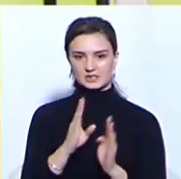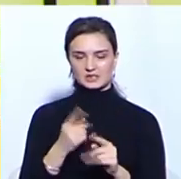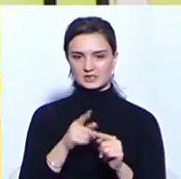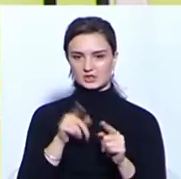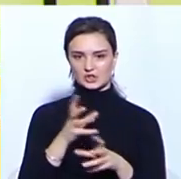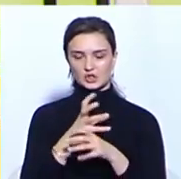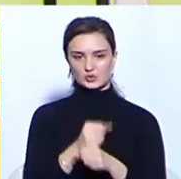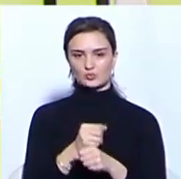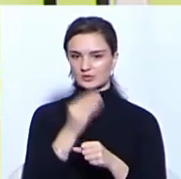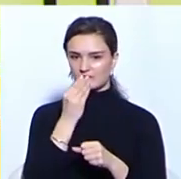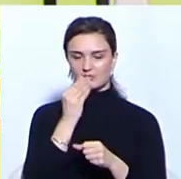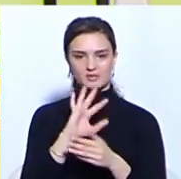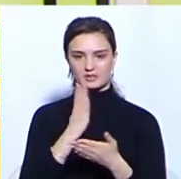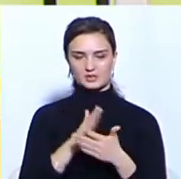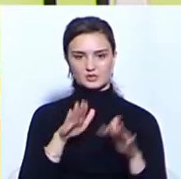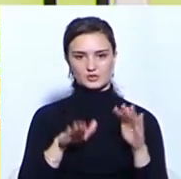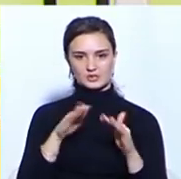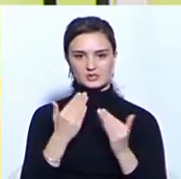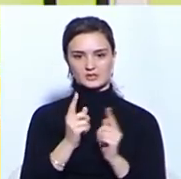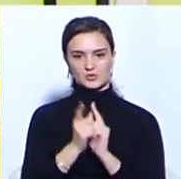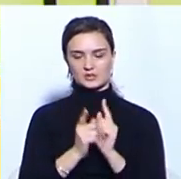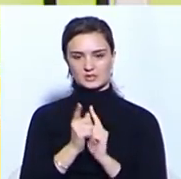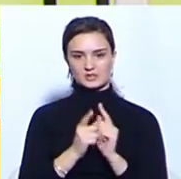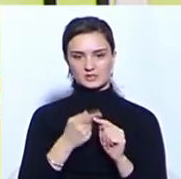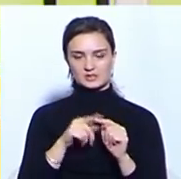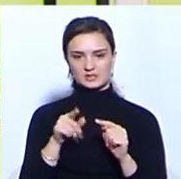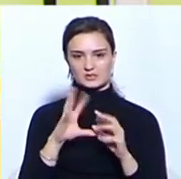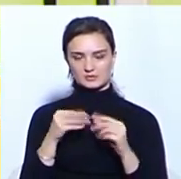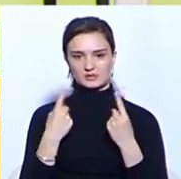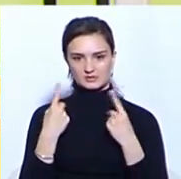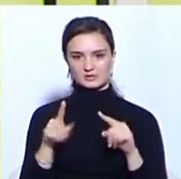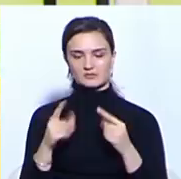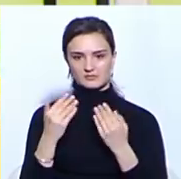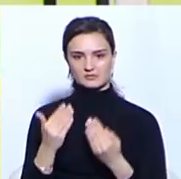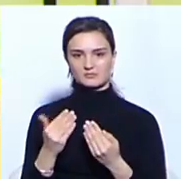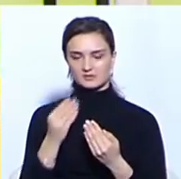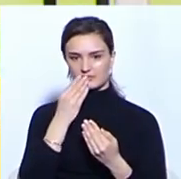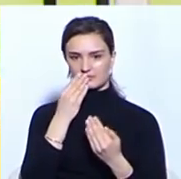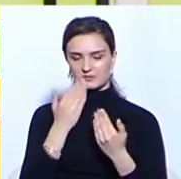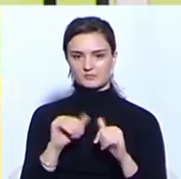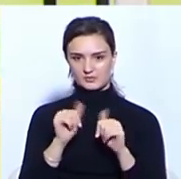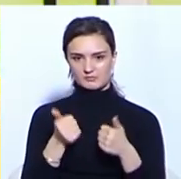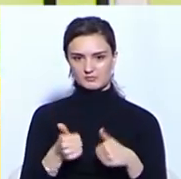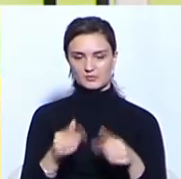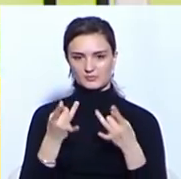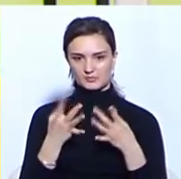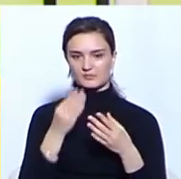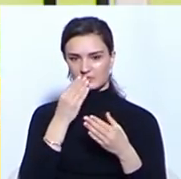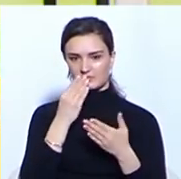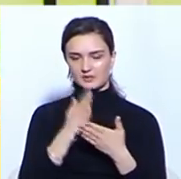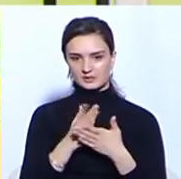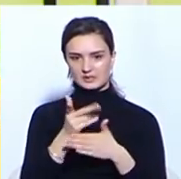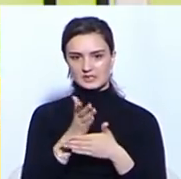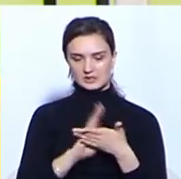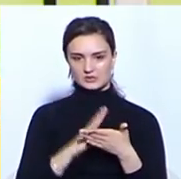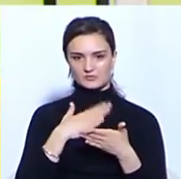არ არის შეზღუდული კვება წონაში კორექციისათვის, ეს არის აბსოლუტურად სხვა დატვირთვის კვების მოდელი, უბრალოდ კვება ხდება